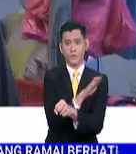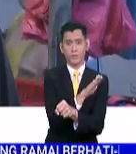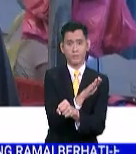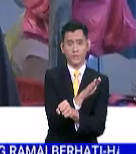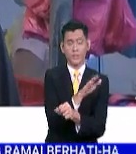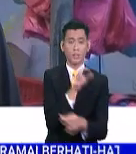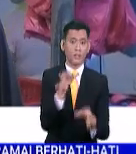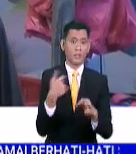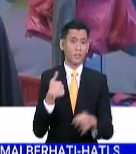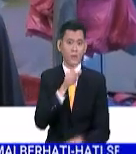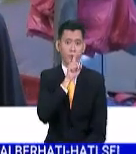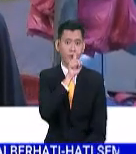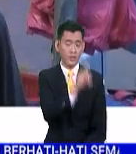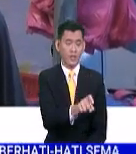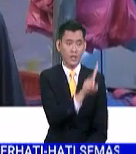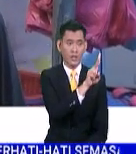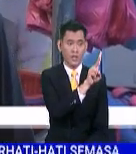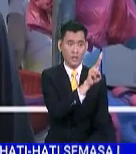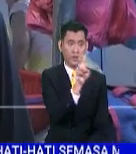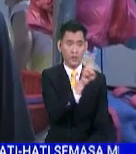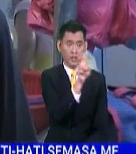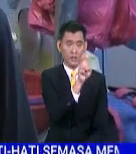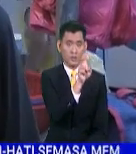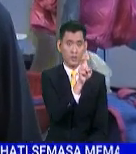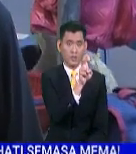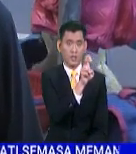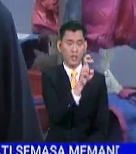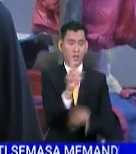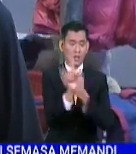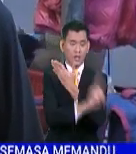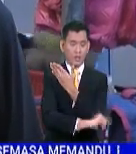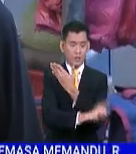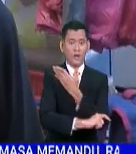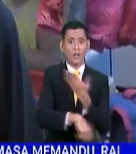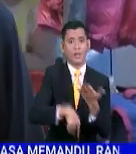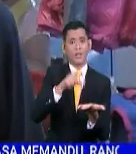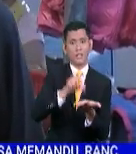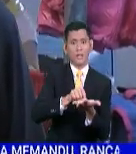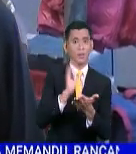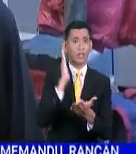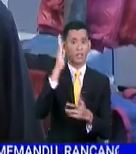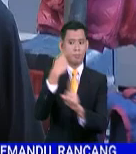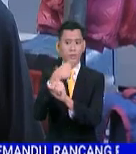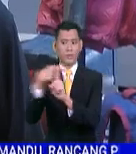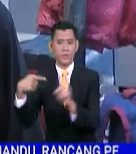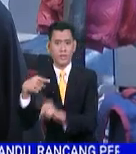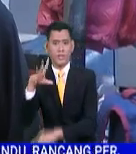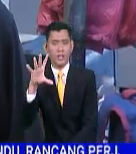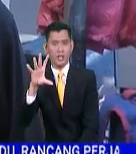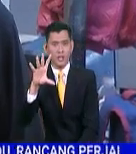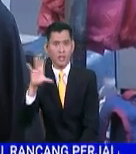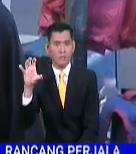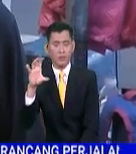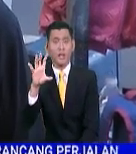Kalau kita order 200 ekor, dia akan cut 50%. Jadi tinggal 100. Kalau kita order 1.5, dia